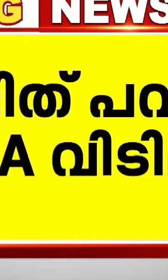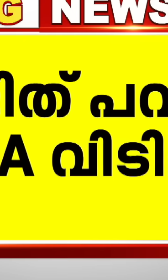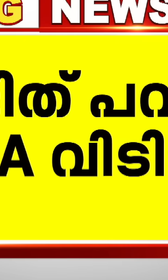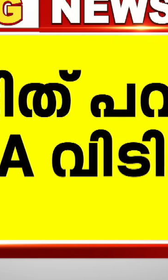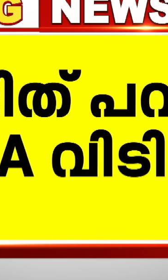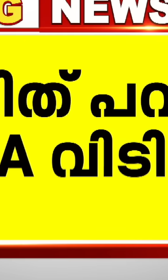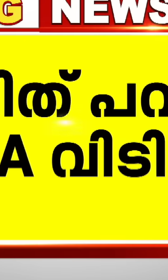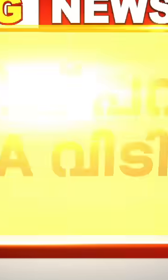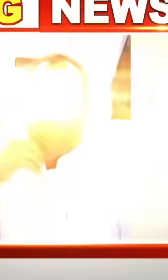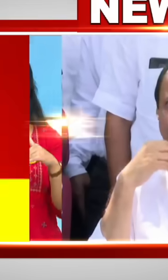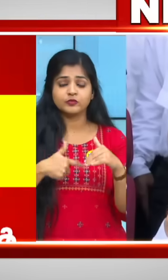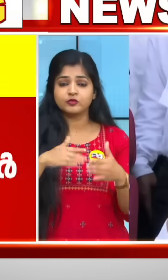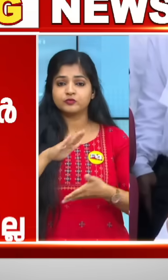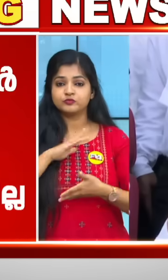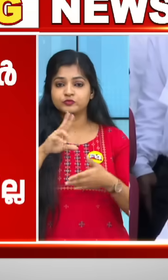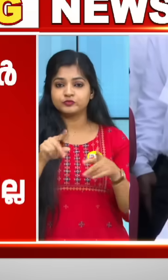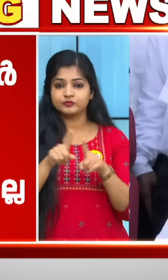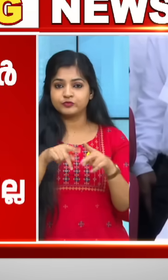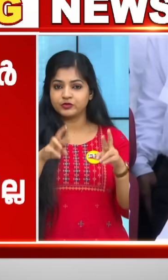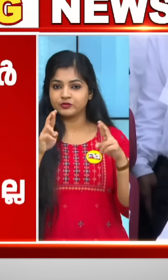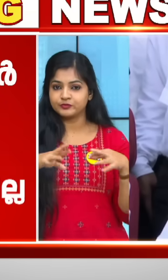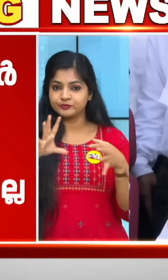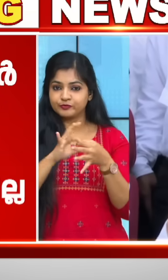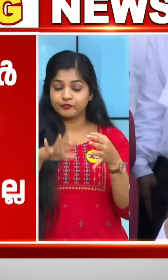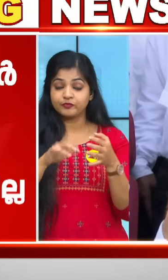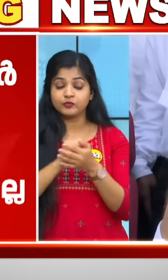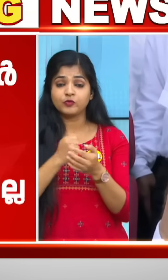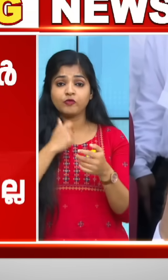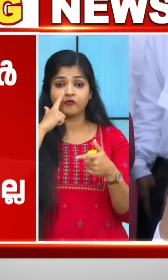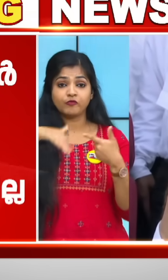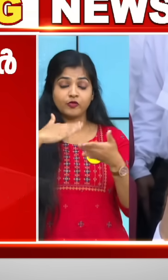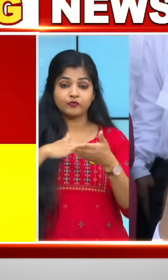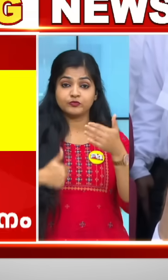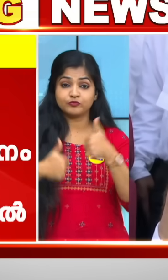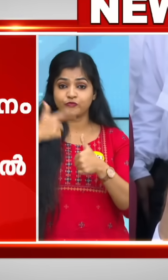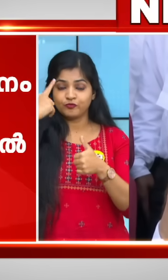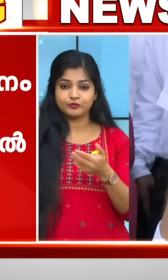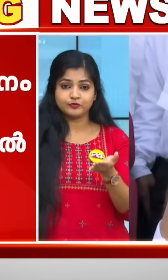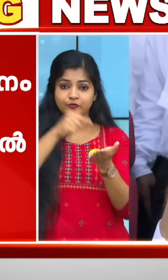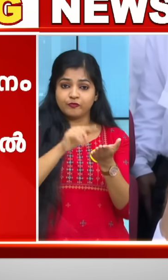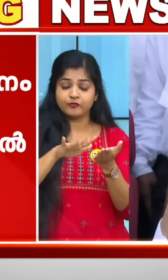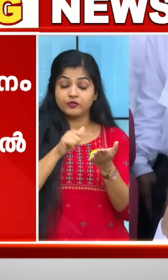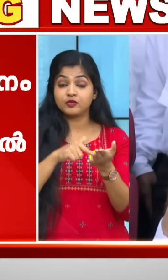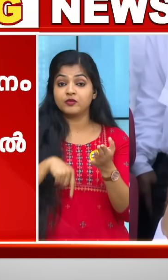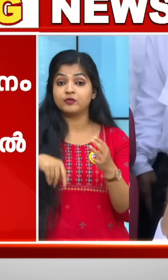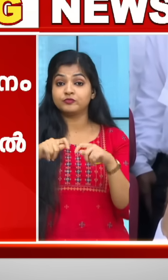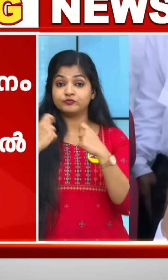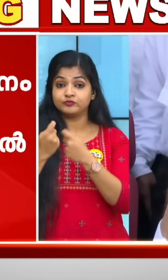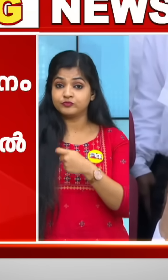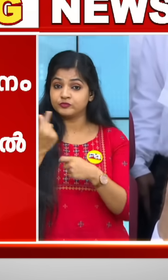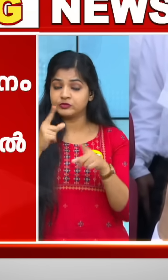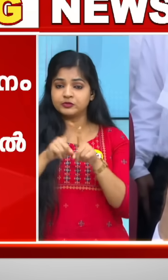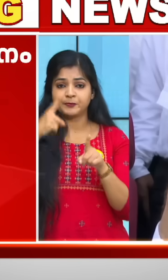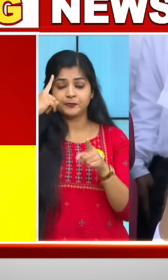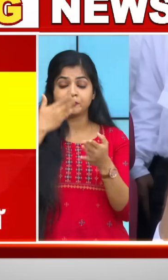കടുത്ത അതിർത്തിയുണ്ട് തെരഞ്ഞെടുപ്പ് ഫലവുമായി ബന്ധപ്പെട്ട് തന്റെ ഭാര്യയടക്കം മത്സരിക്കാൻ ഇറക്കിയത് മുന്നണിയുടെ ഒരു ധാരണ പ്രകാരമായിരുന്നു